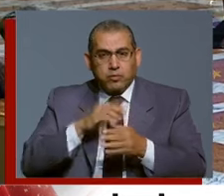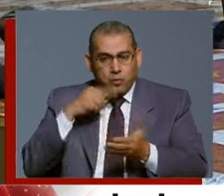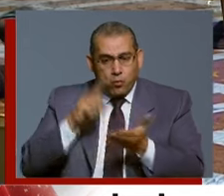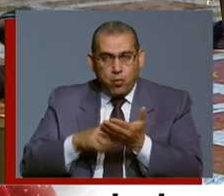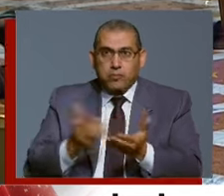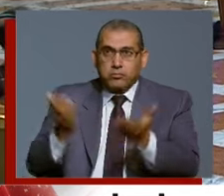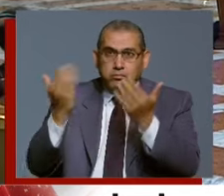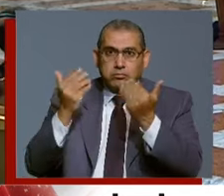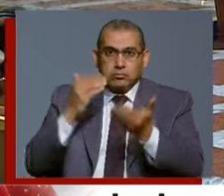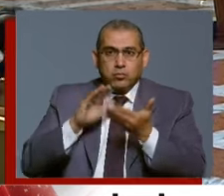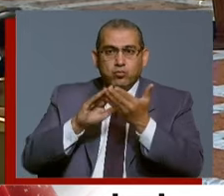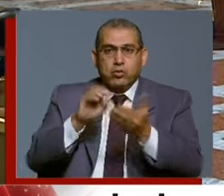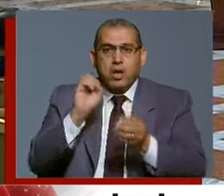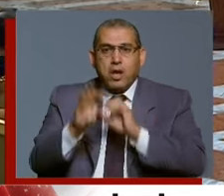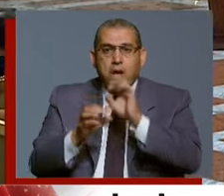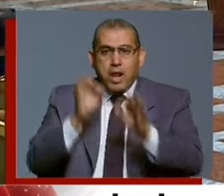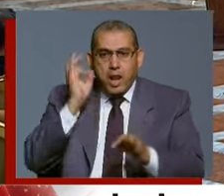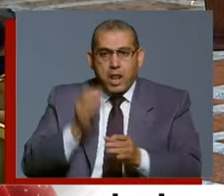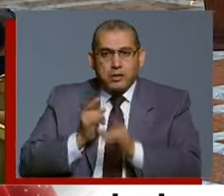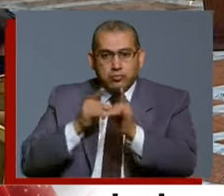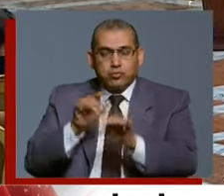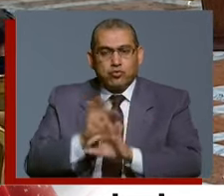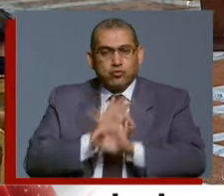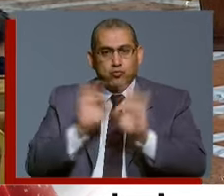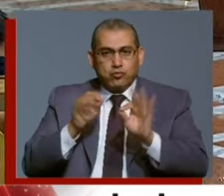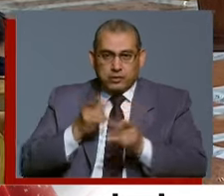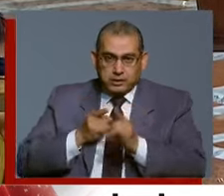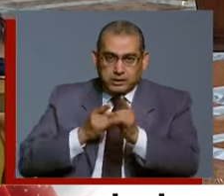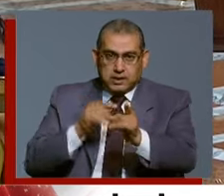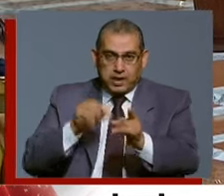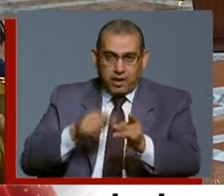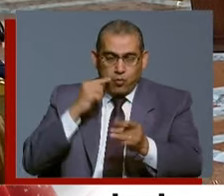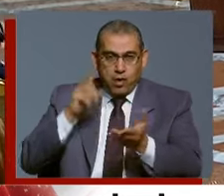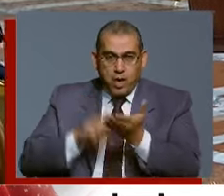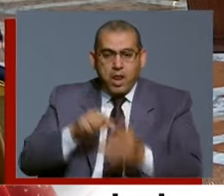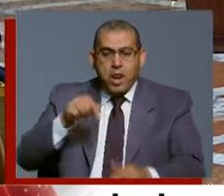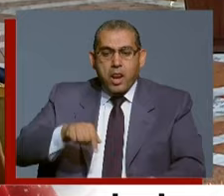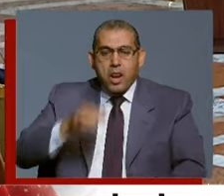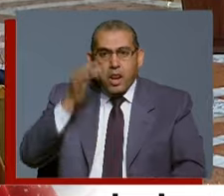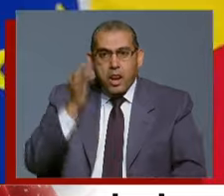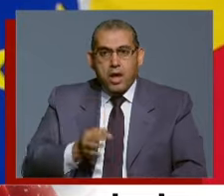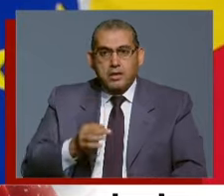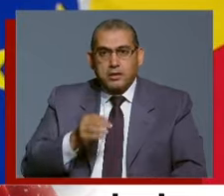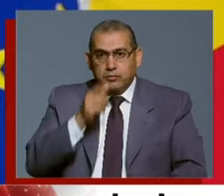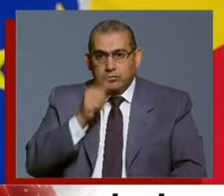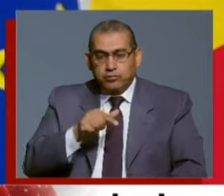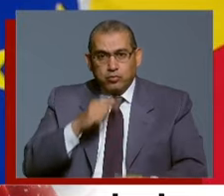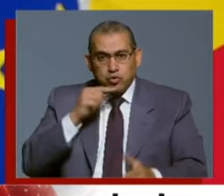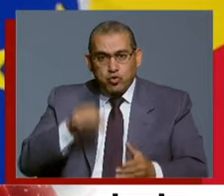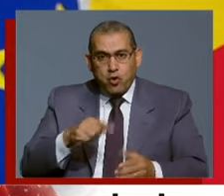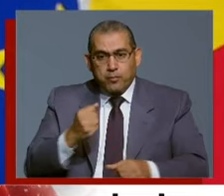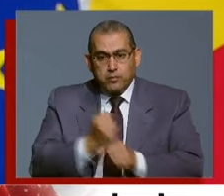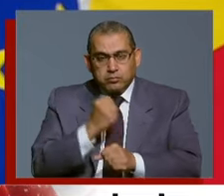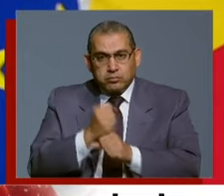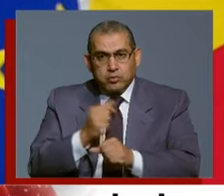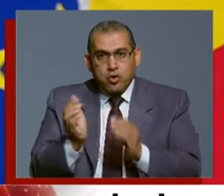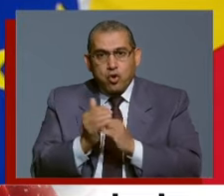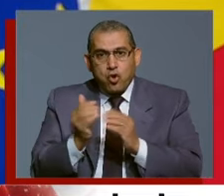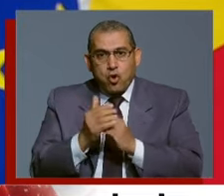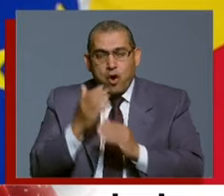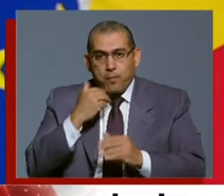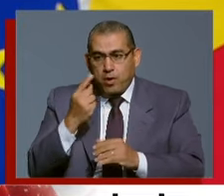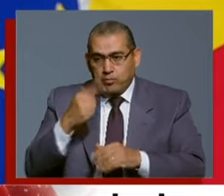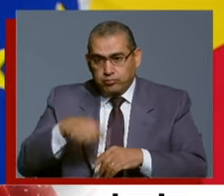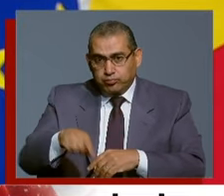اليوم قد تحقق هذا أخيرا، فنجعل هذا ينفذ اليوم وعلى مدار الأيام القادمة.